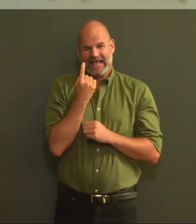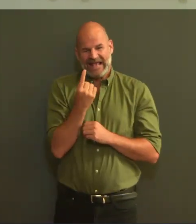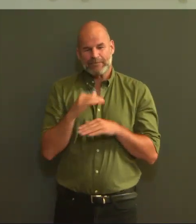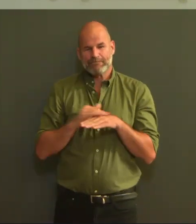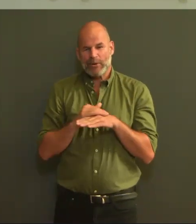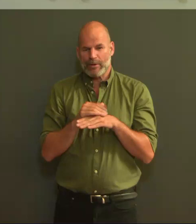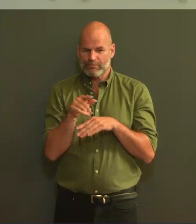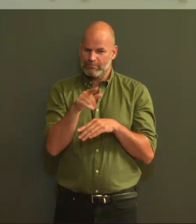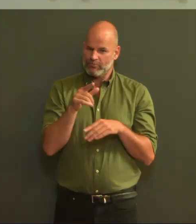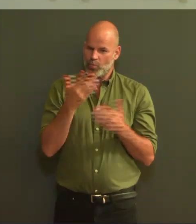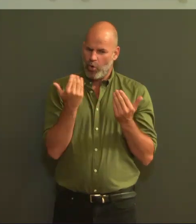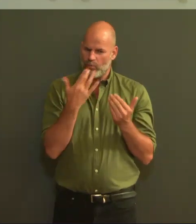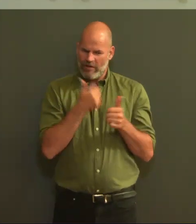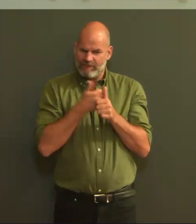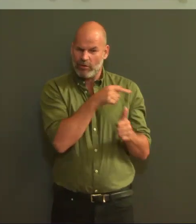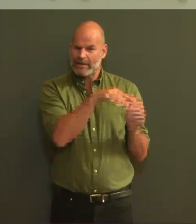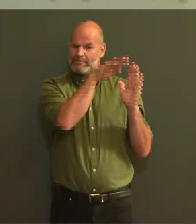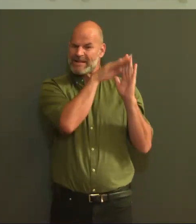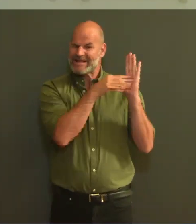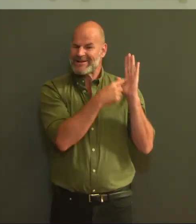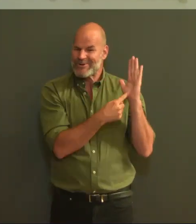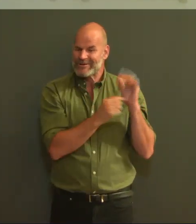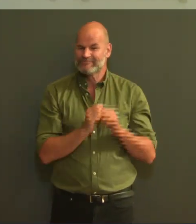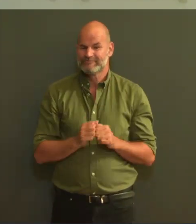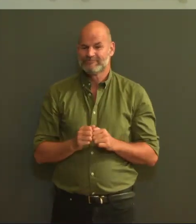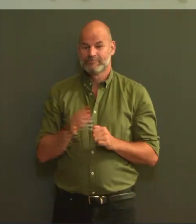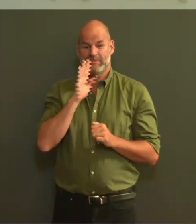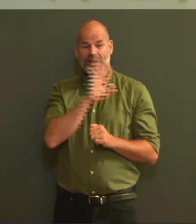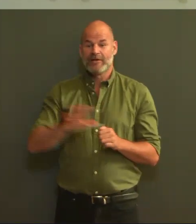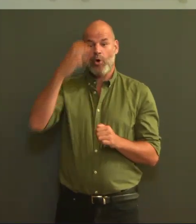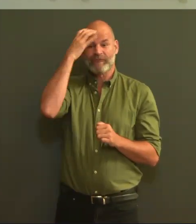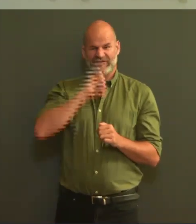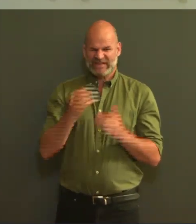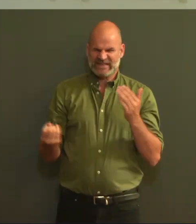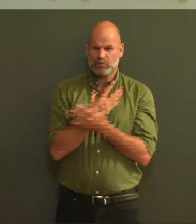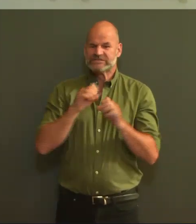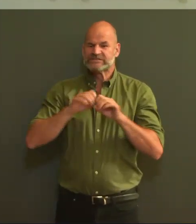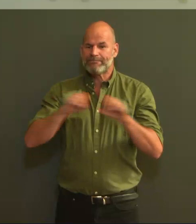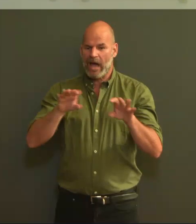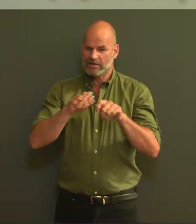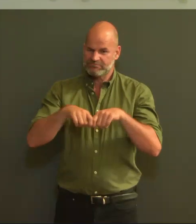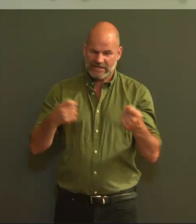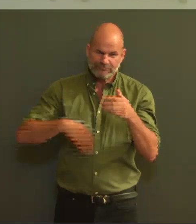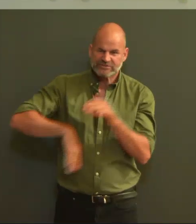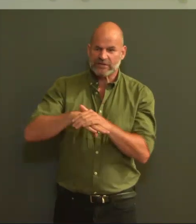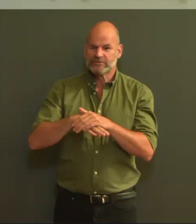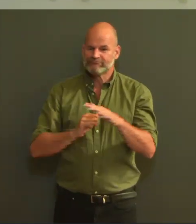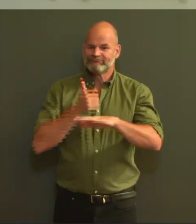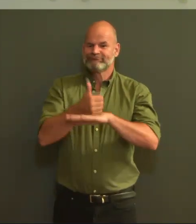respecteren. Daarom lanceert de Belgische overheid vandaag een nieuwe campagne onder de veelzeggende naam